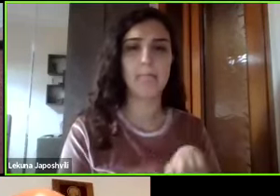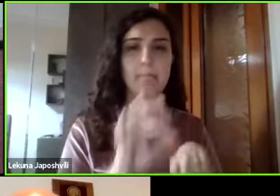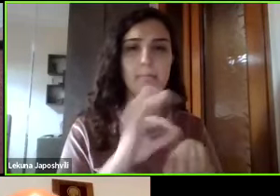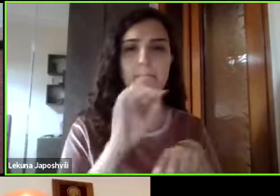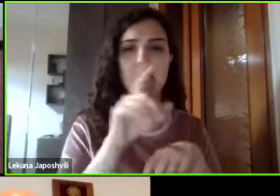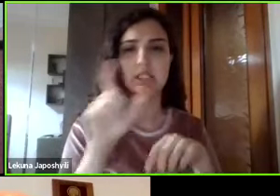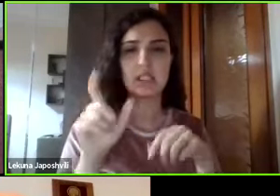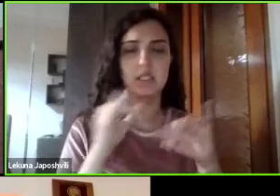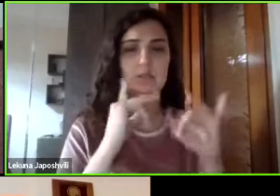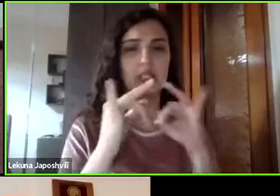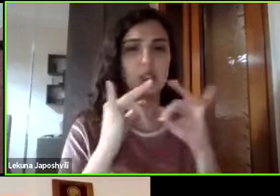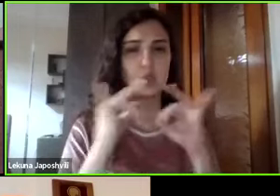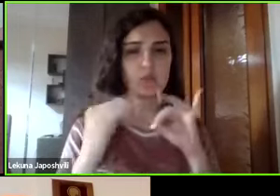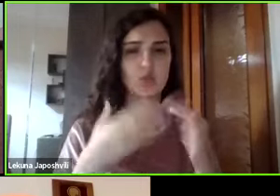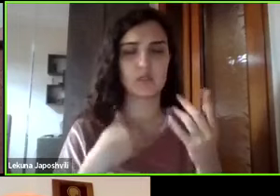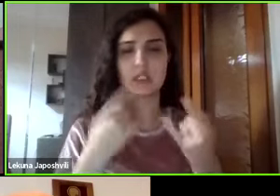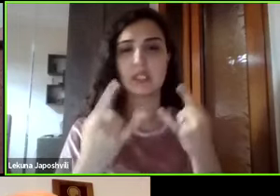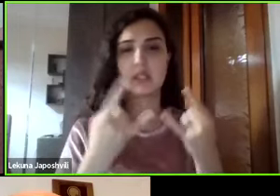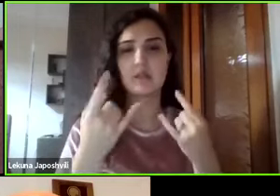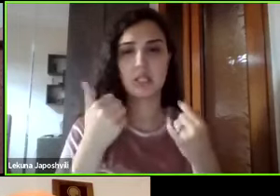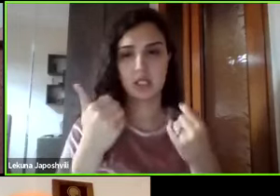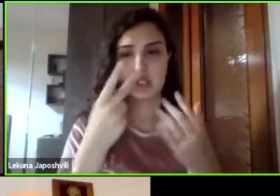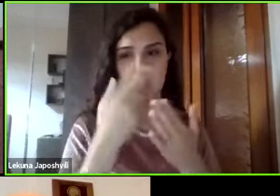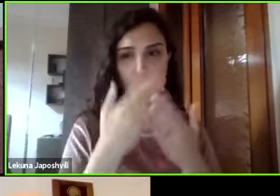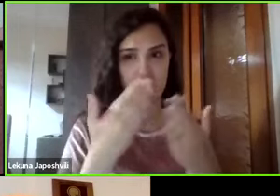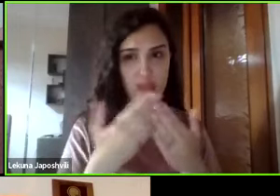ჩვენი ტელევიზია კარგად აშუქებდა მას.